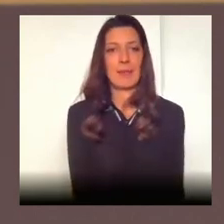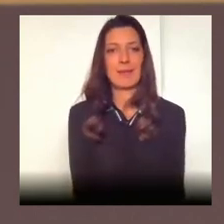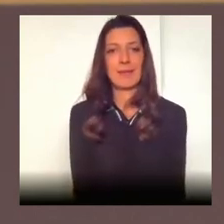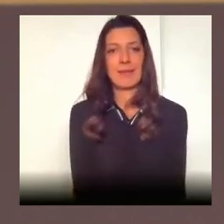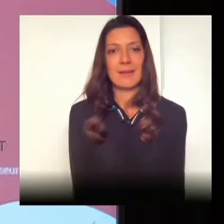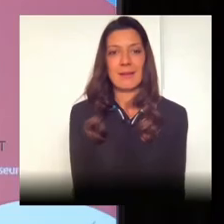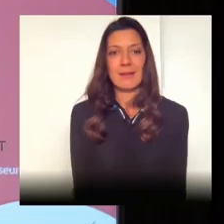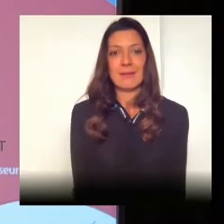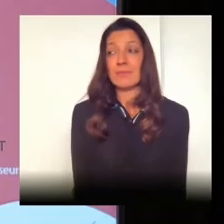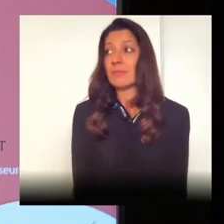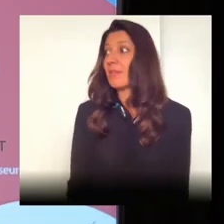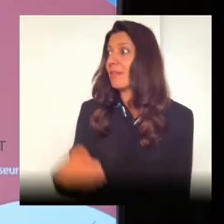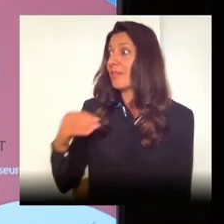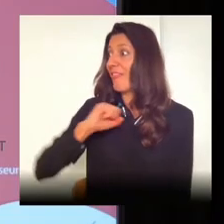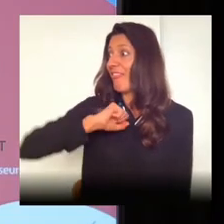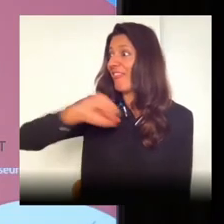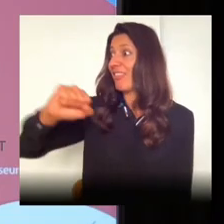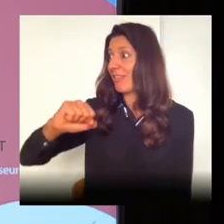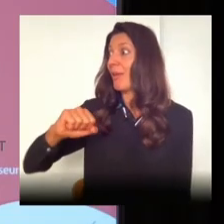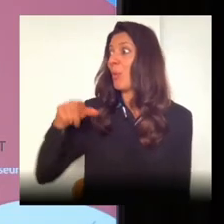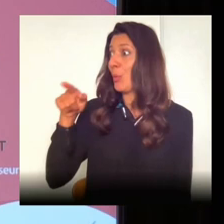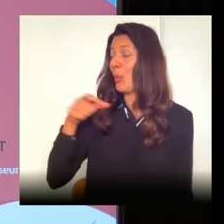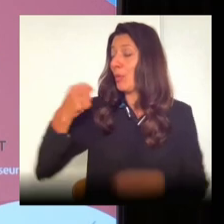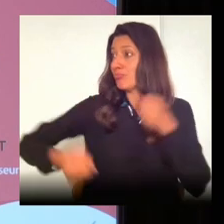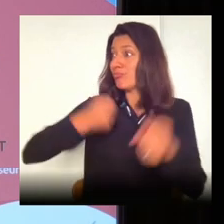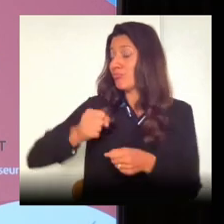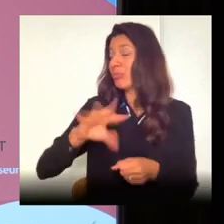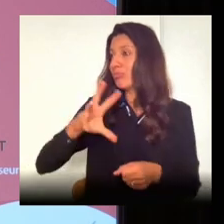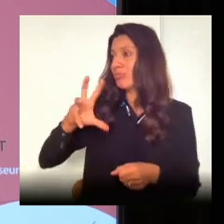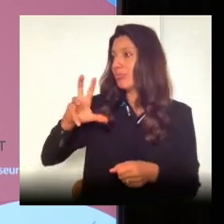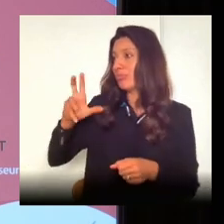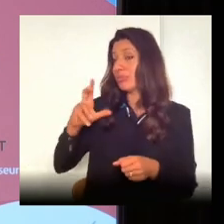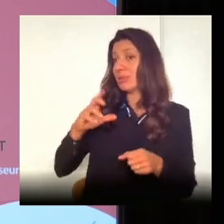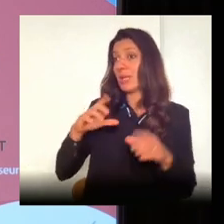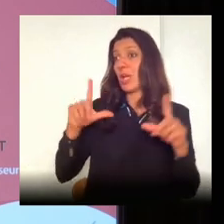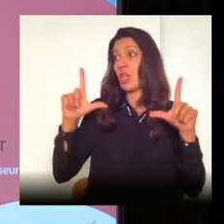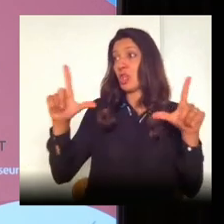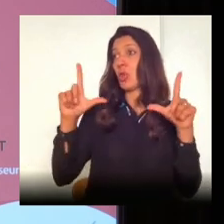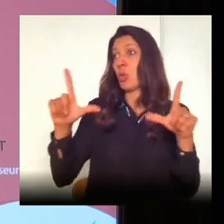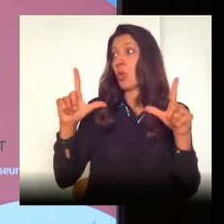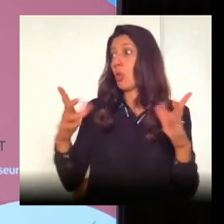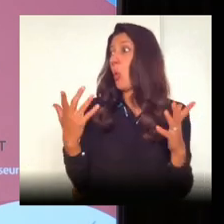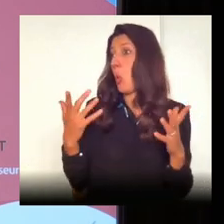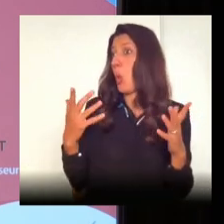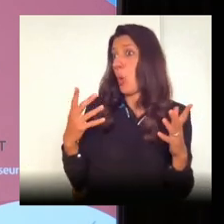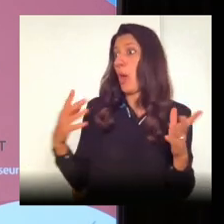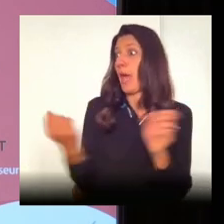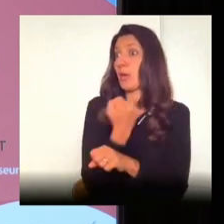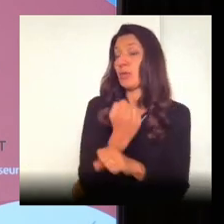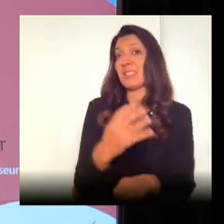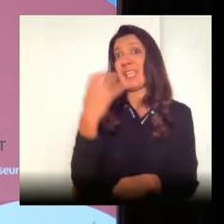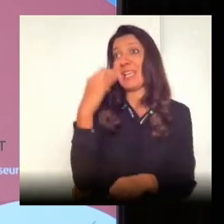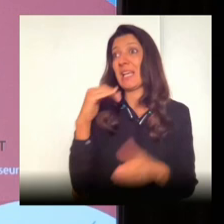Il va tellement vite, Trésor Makunda, qu'il a réussi à Tokyo son 400 mètres en 51